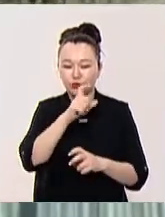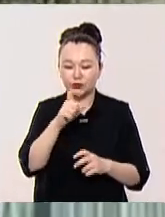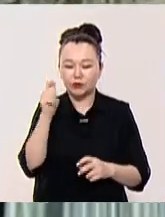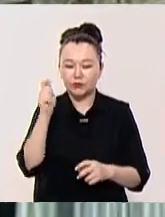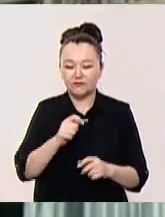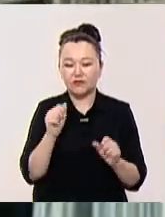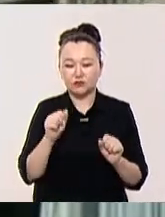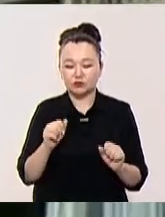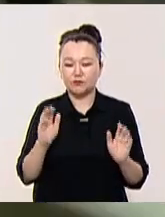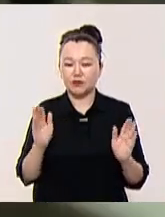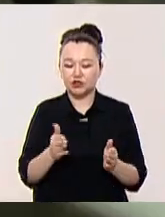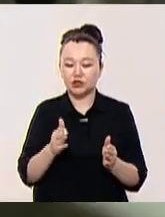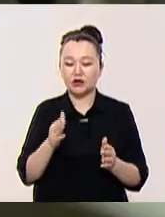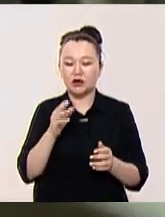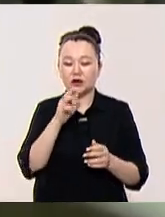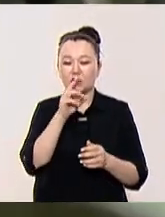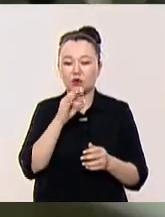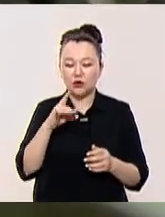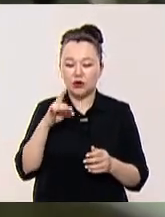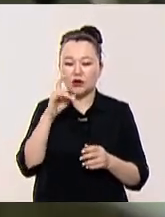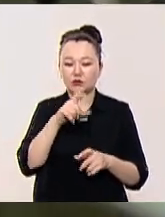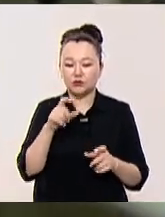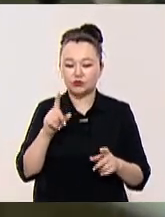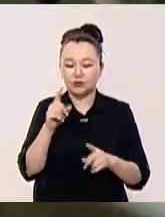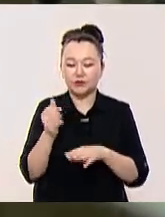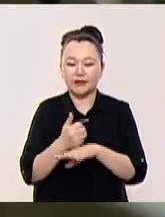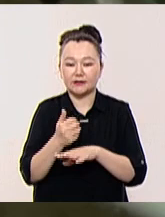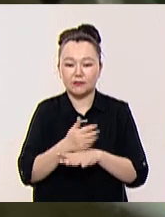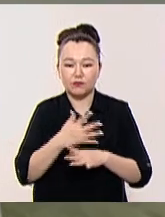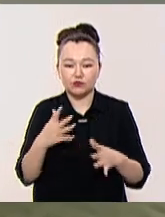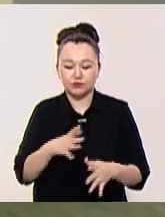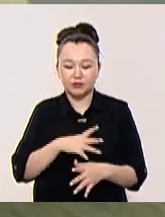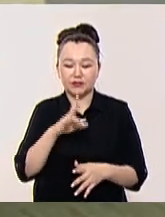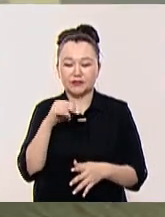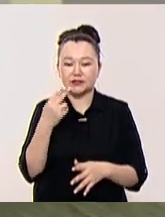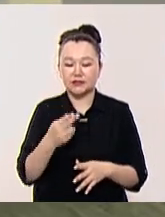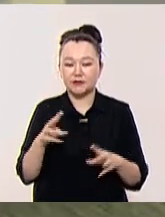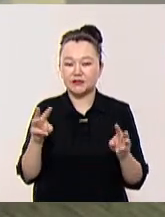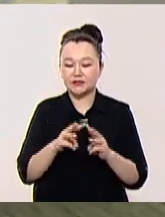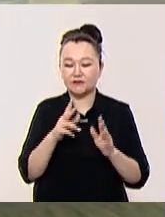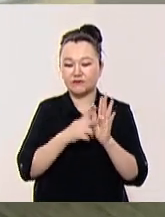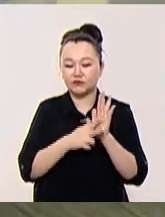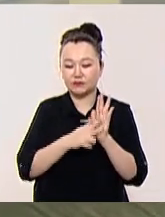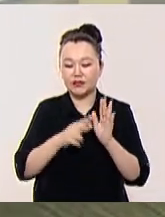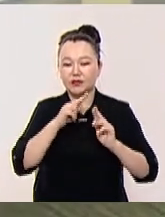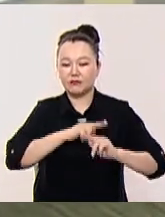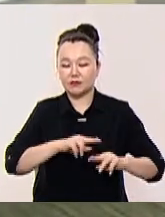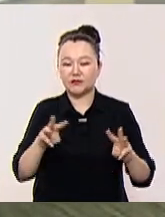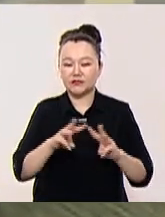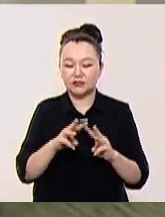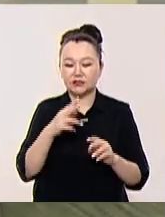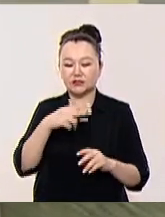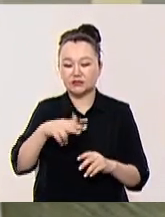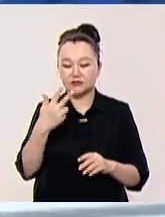мүмкіндік азаяды. Еңбек нарығын қорғап, халықтың табысын арттыру үшін ұлттық экономика министрлігі 80, еңбек министрлігі 33